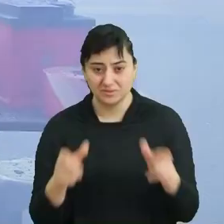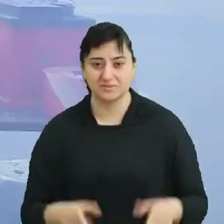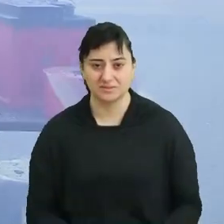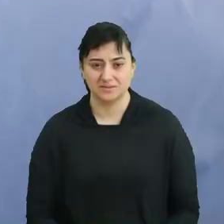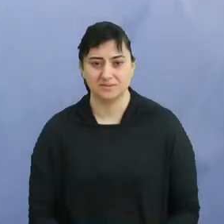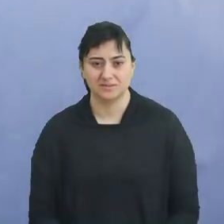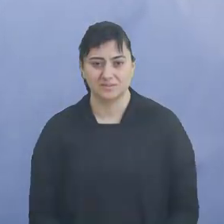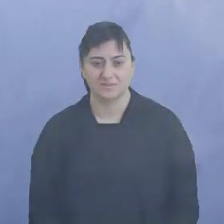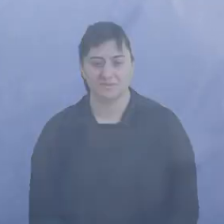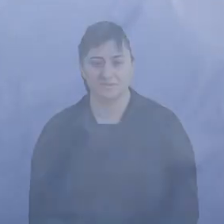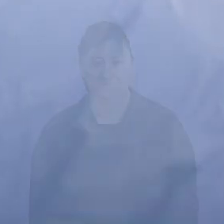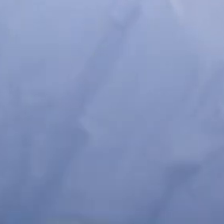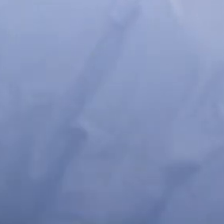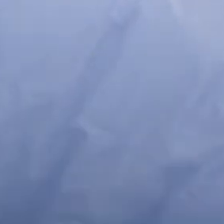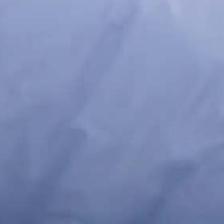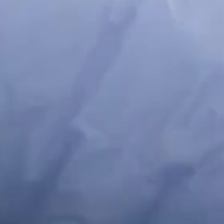Allah! Bu nedir?